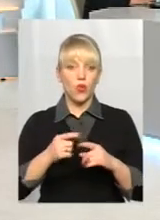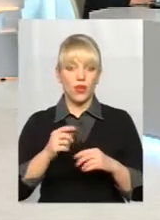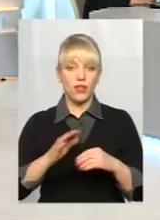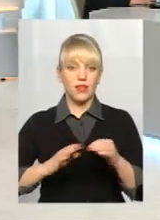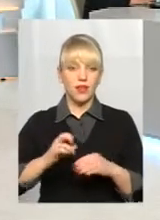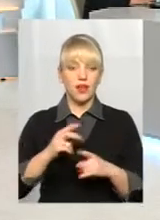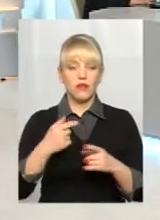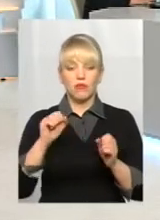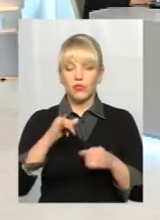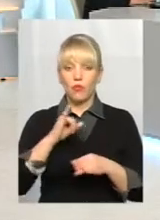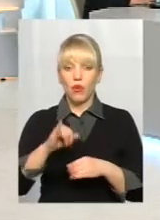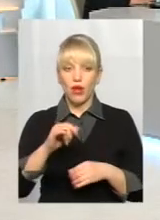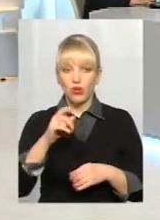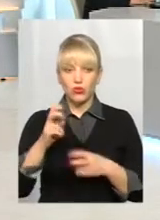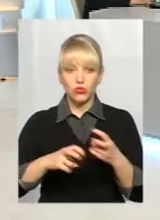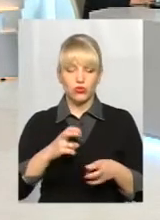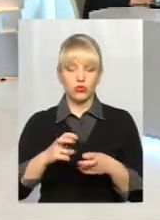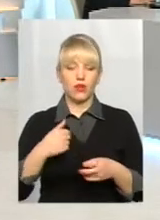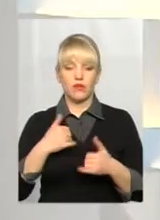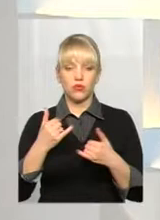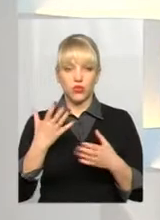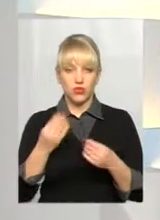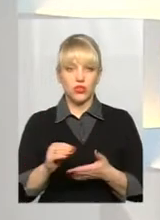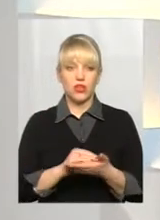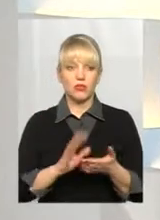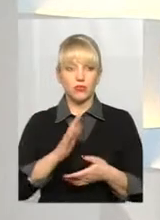почав шукати, сьогодні ще раз переглянув перелік.